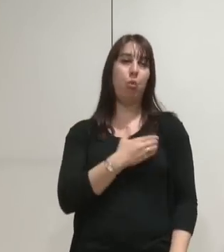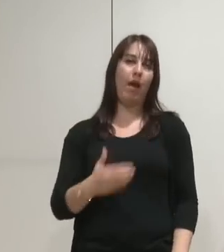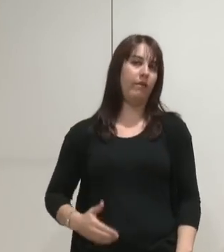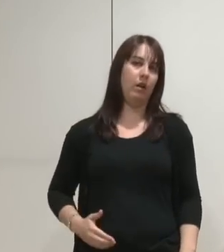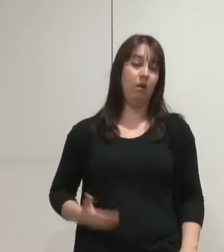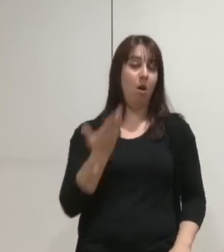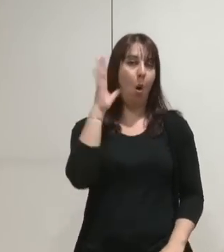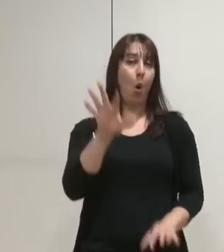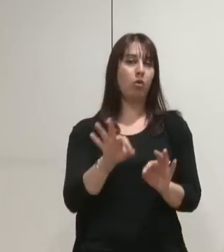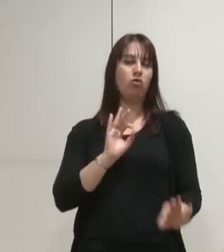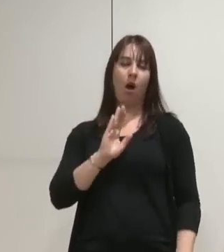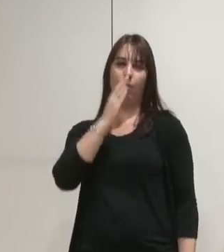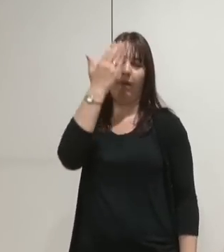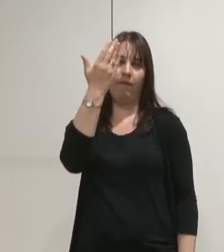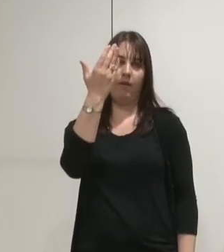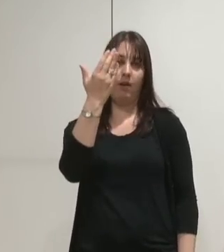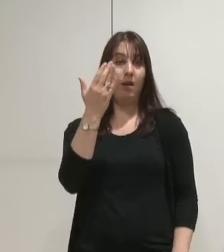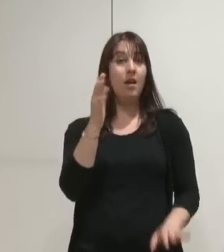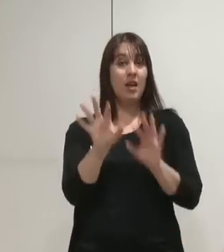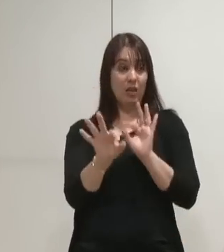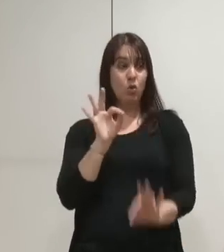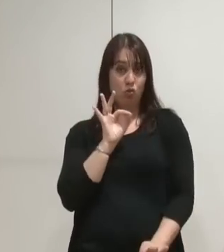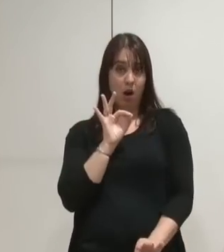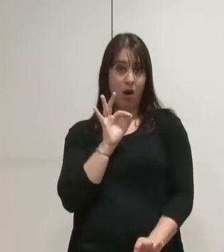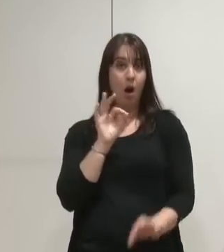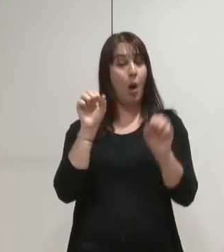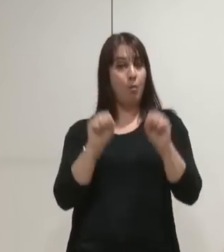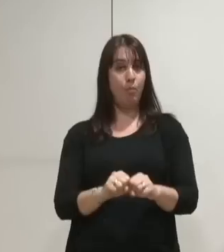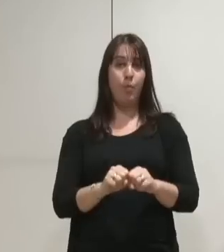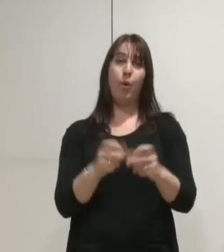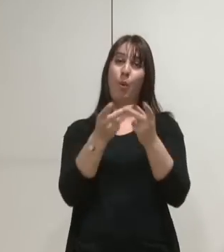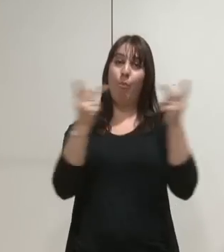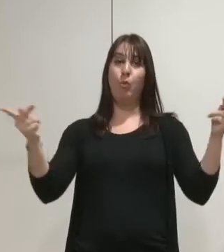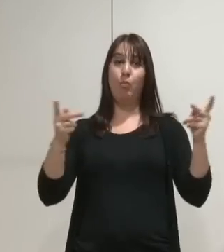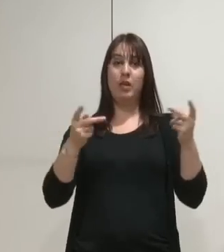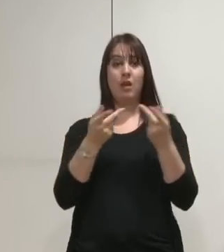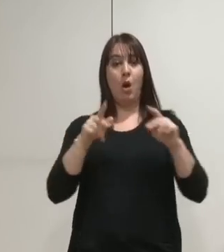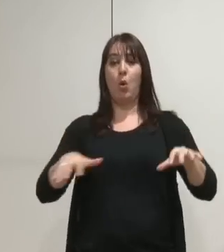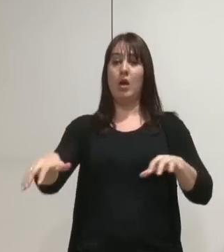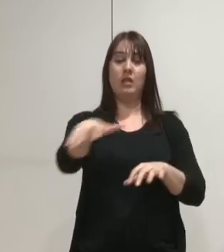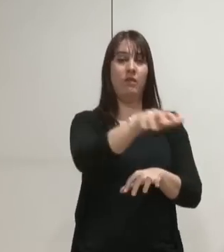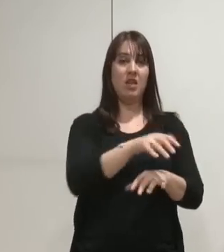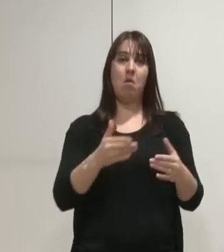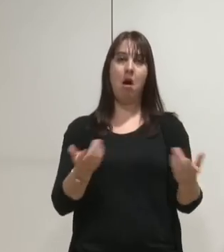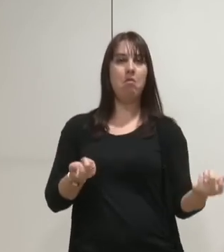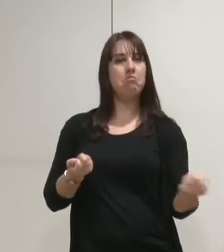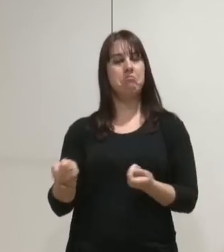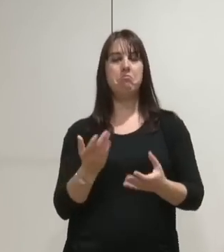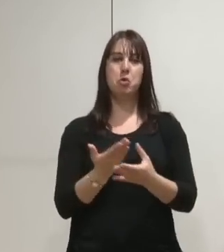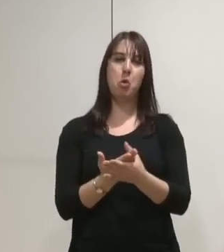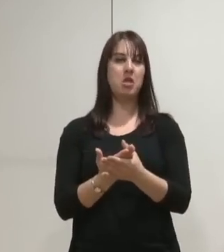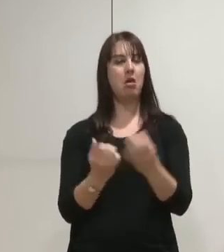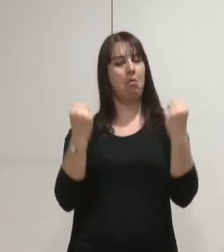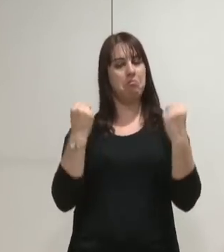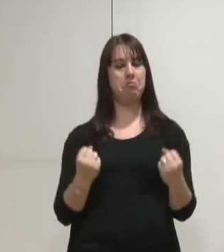choix et que ce choix-là permettait à la collectivité publique une maîtrise renforcée du dossier nous